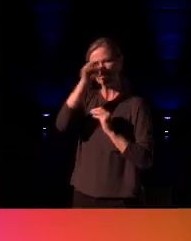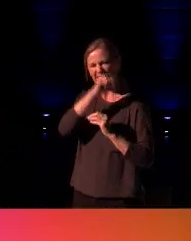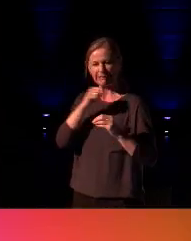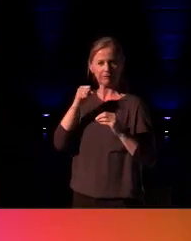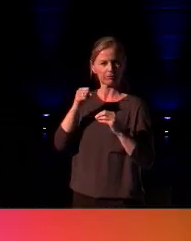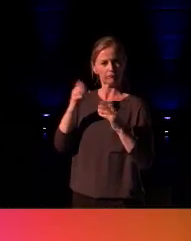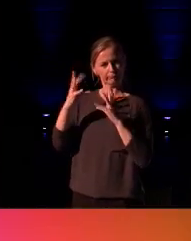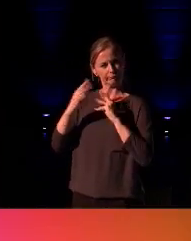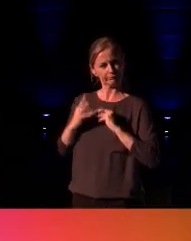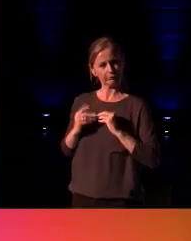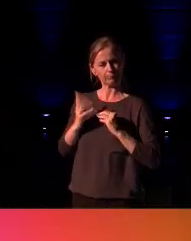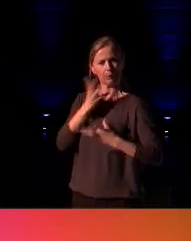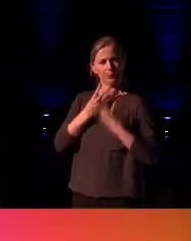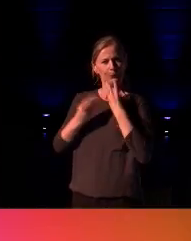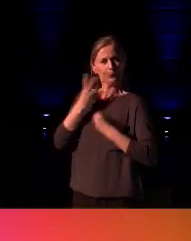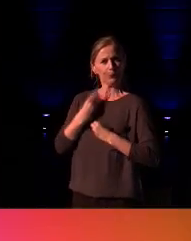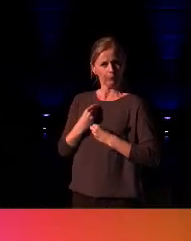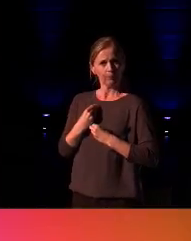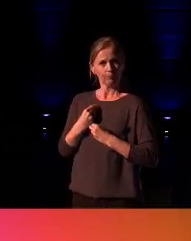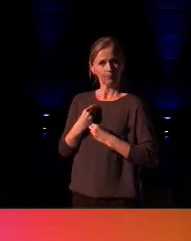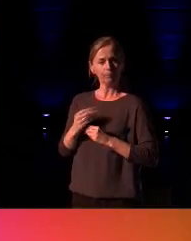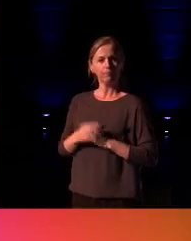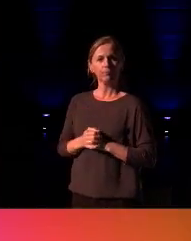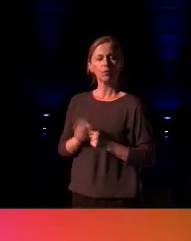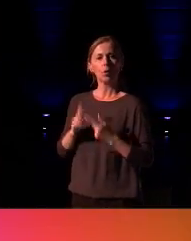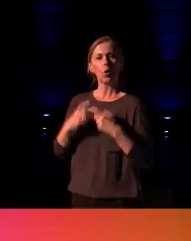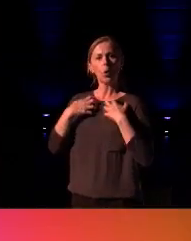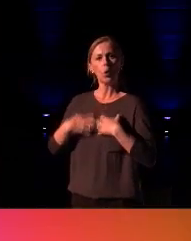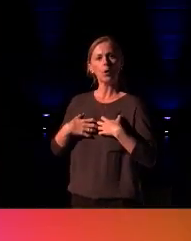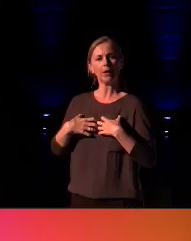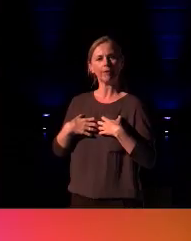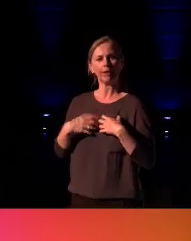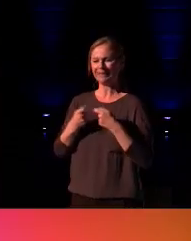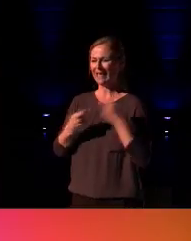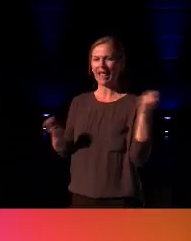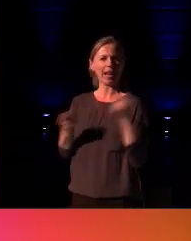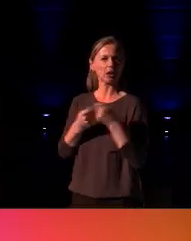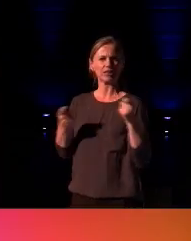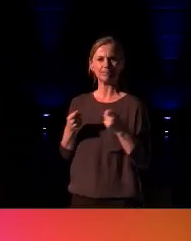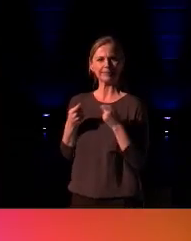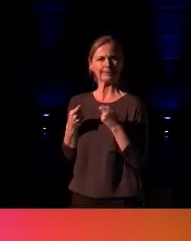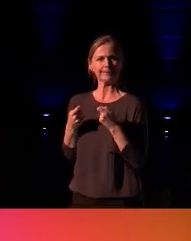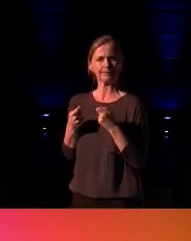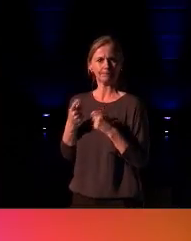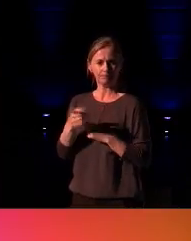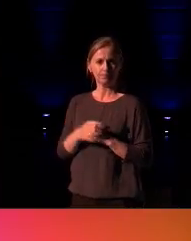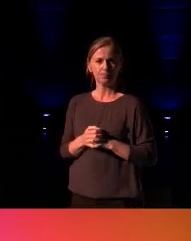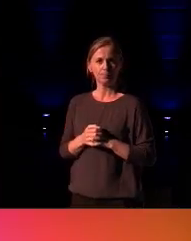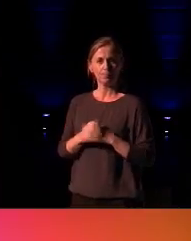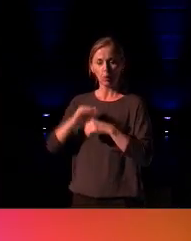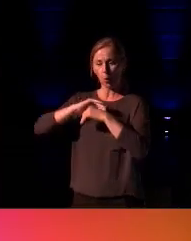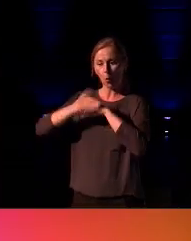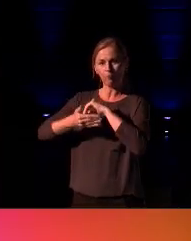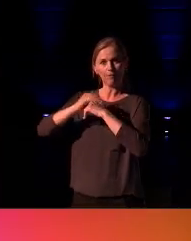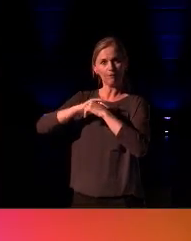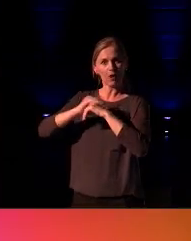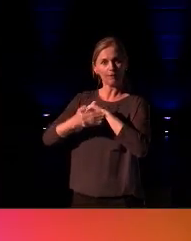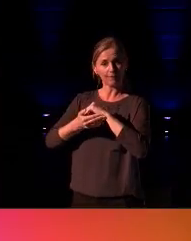lort som vi puster inn, og lungene blir mindre elastiske. Overflaten, der